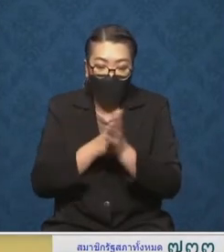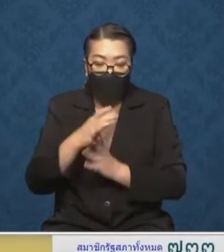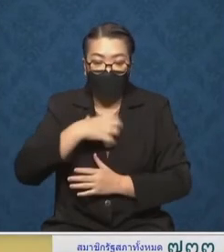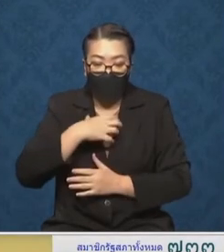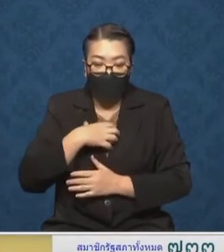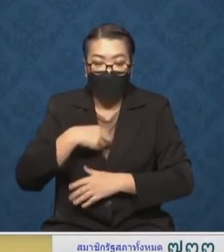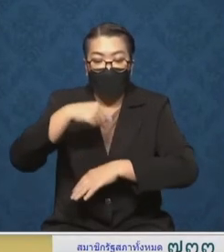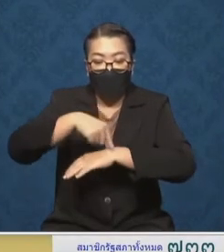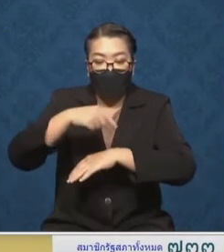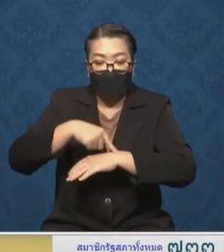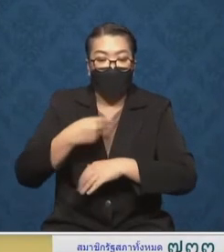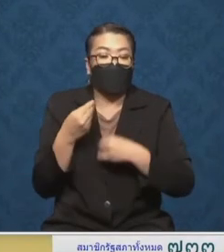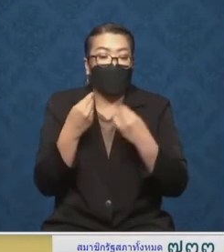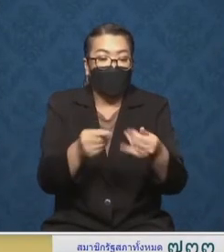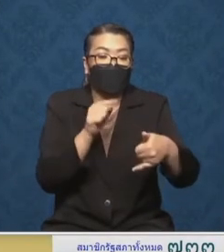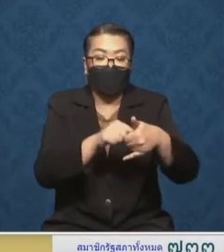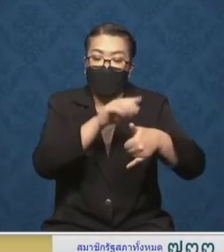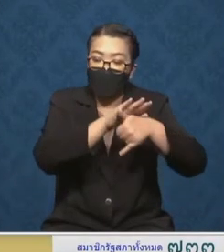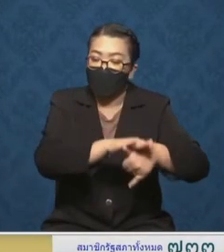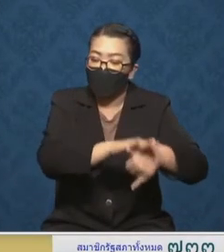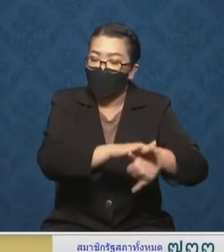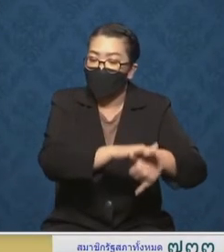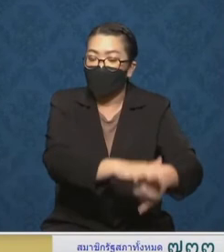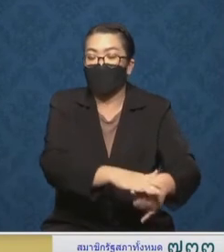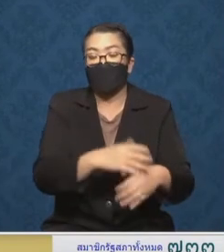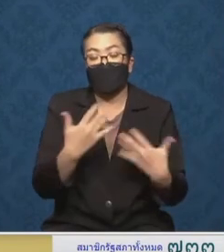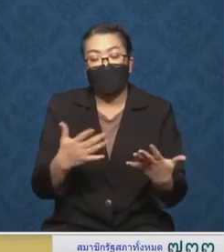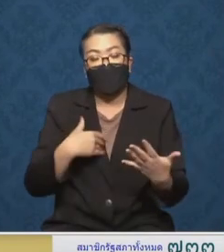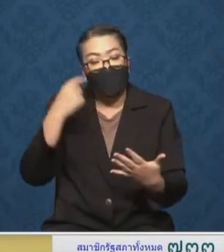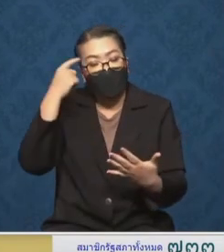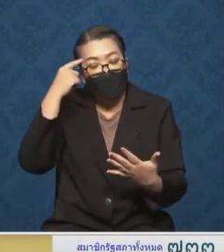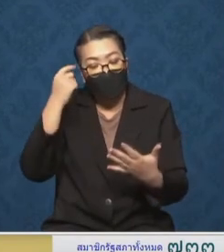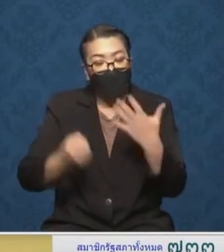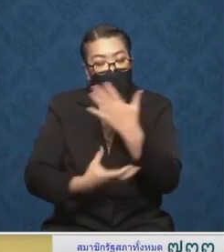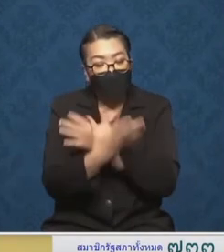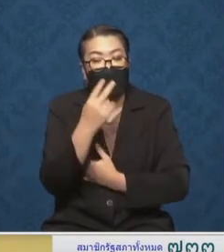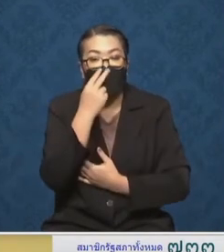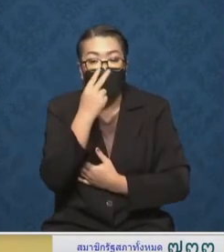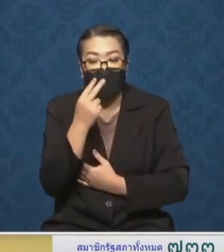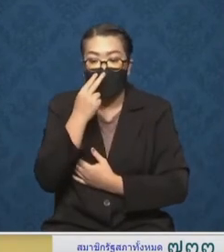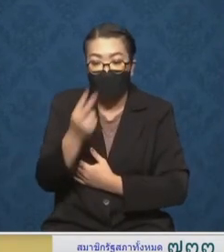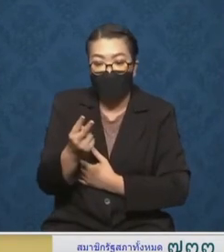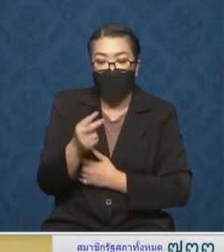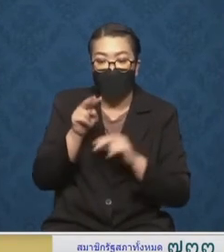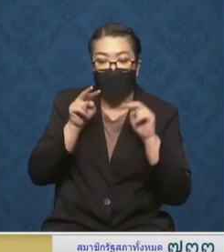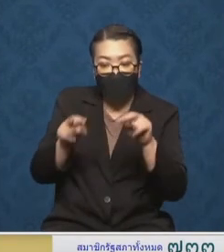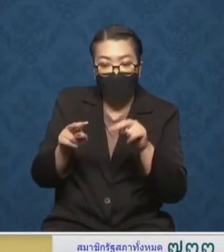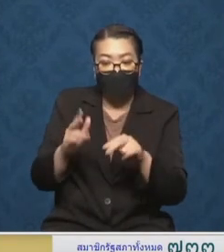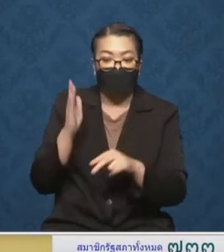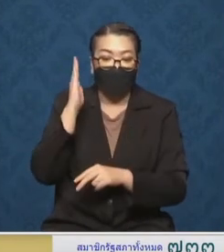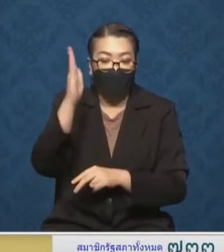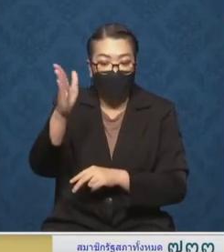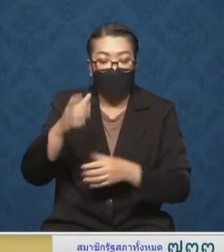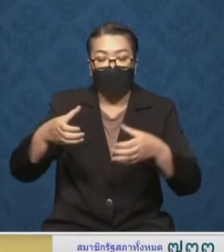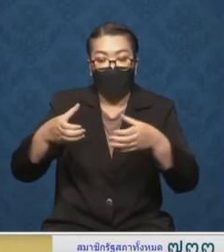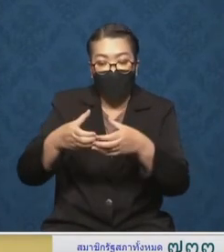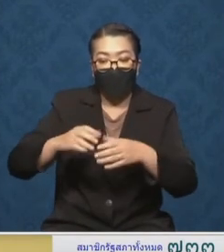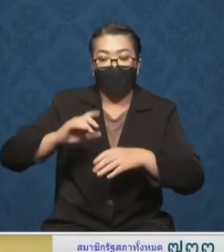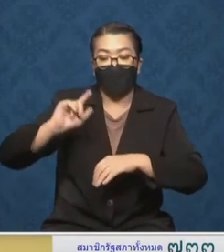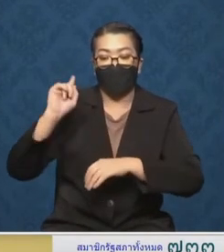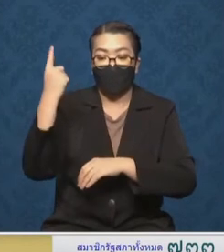ของเวลาที่เดินหน้าอย่างไม่หยุดยั้งและได้มีโอกาสรับรู้กับตาของท่านเองกับหูของท่านเอง